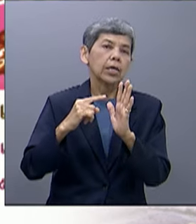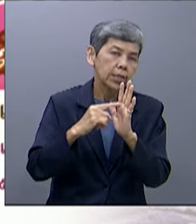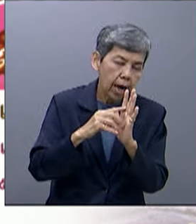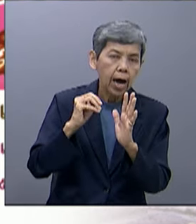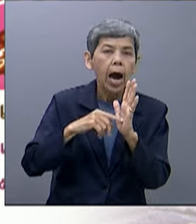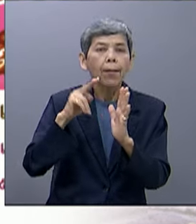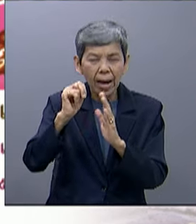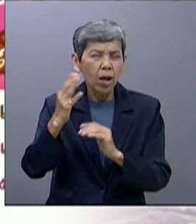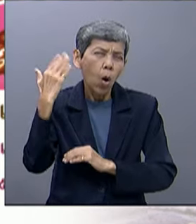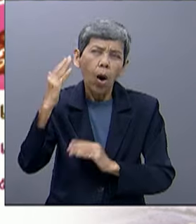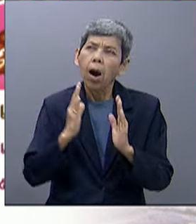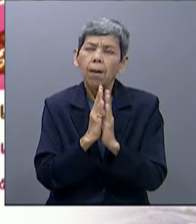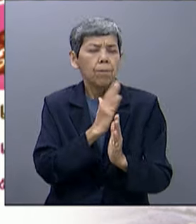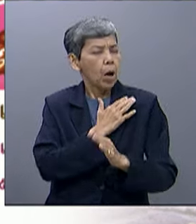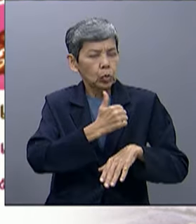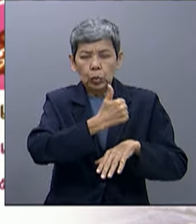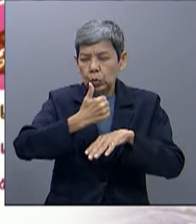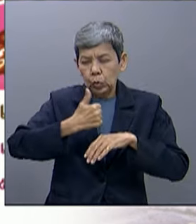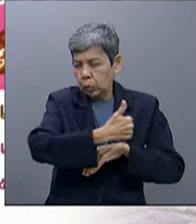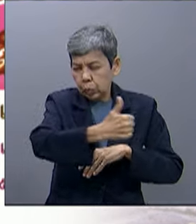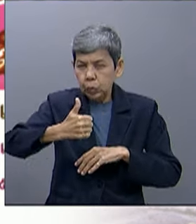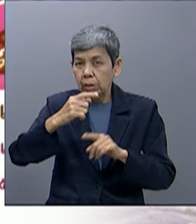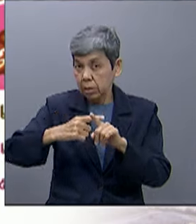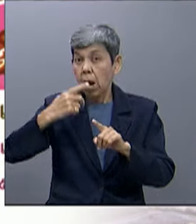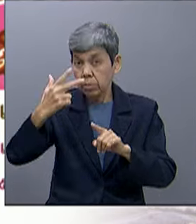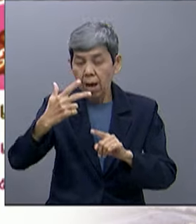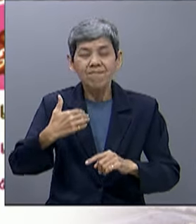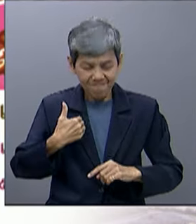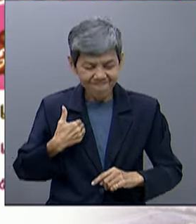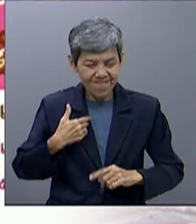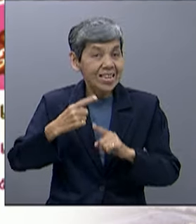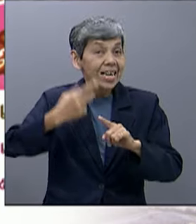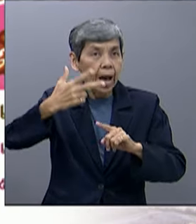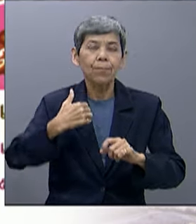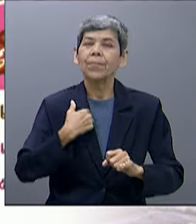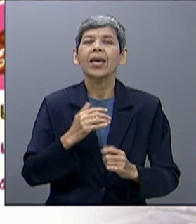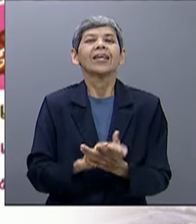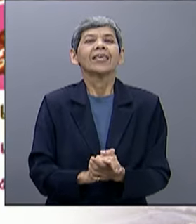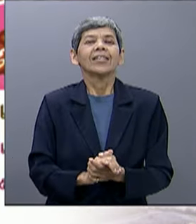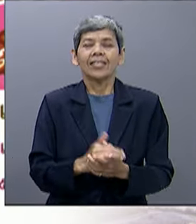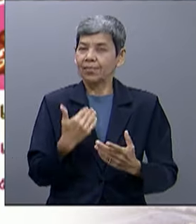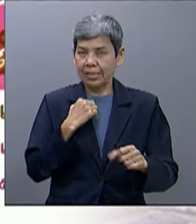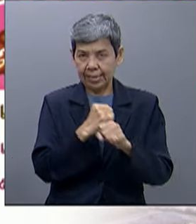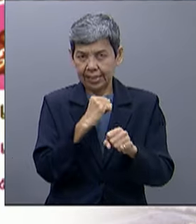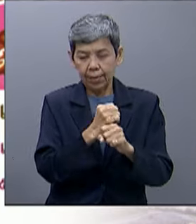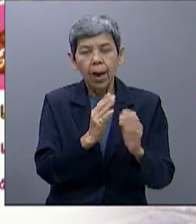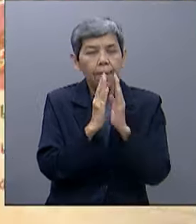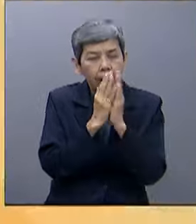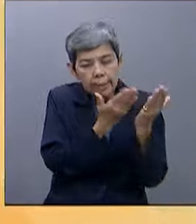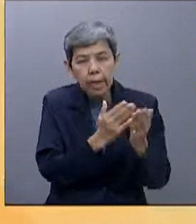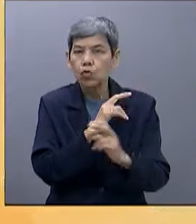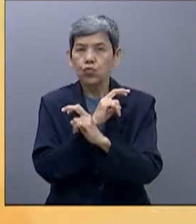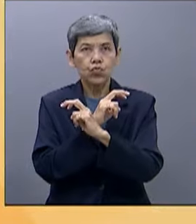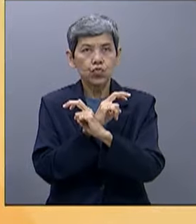แห่งอริยสงฆ์เมื่อเดือนมีนาที่ผ่านมาเราก็ได้รับความเมตตานะครับได้มีการอัญเชิญพระบรมสารีริกธ